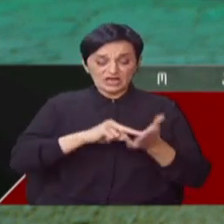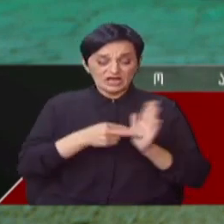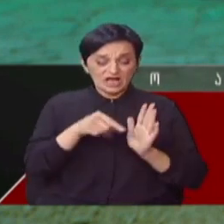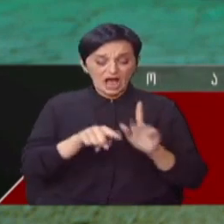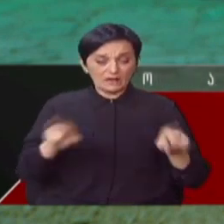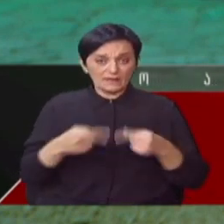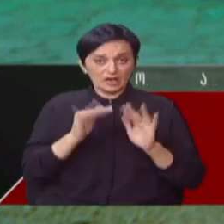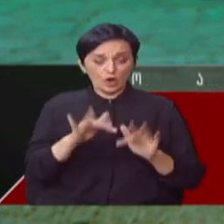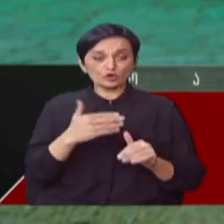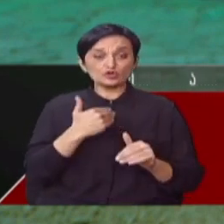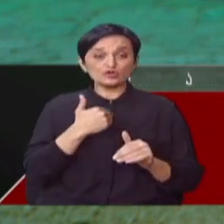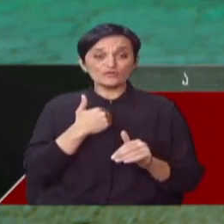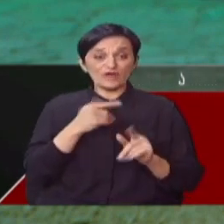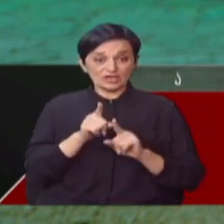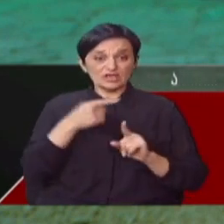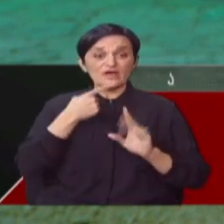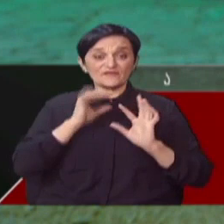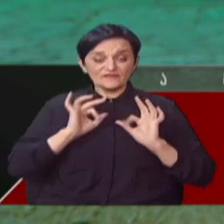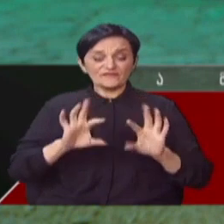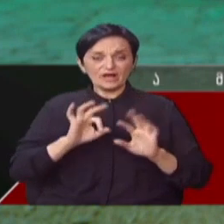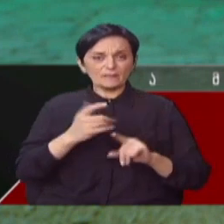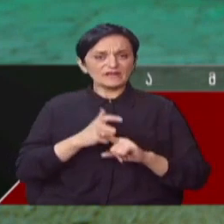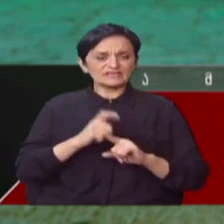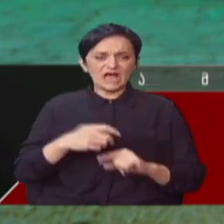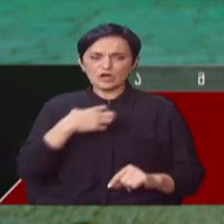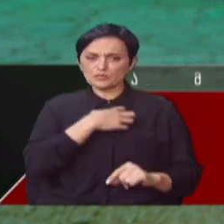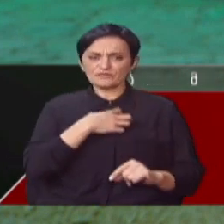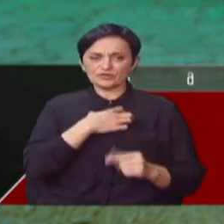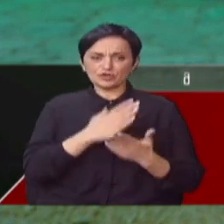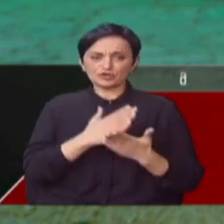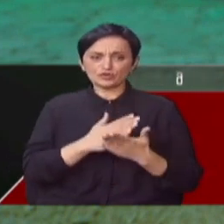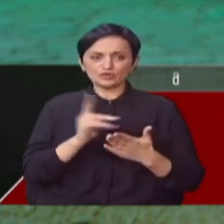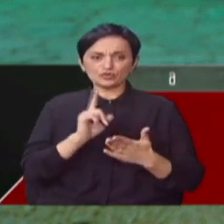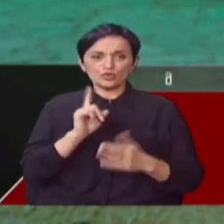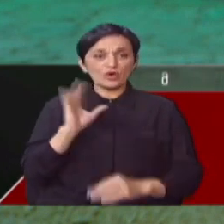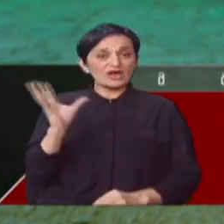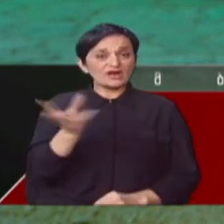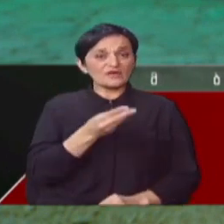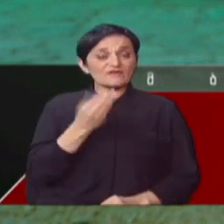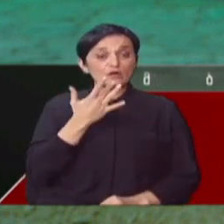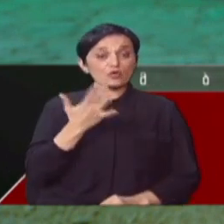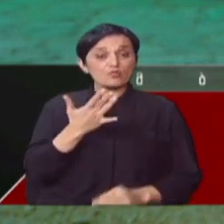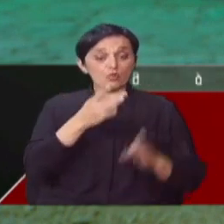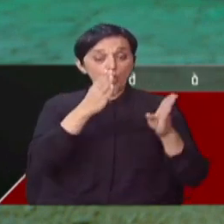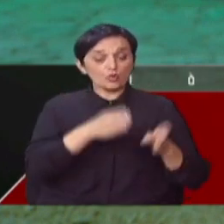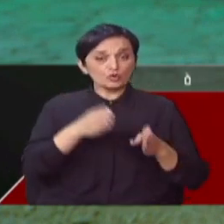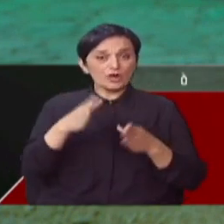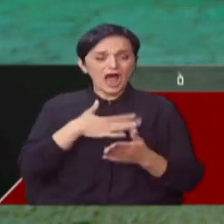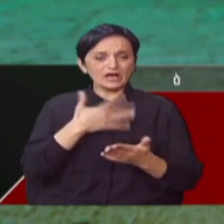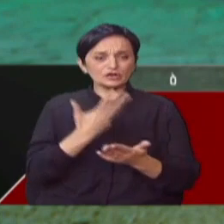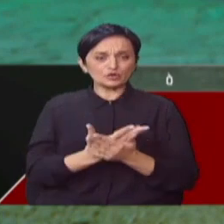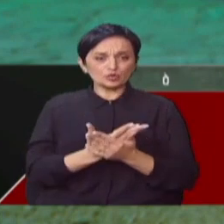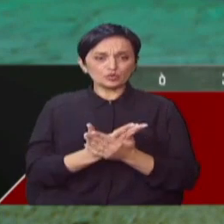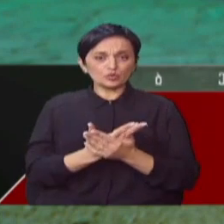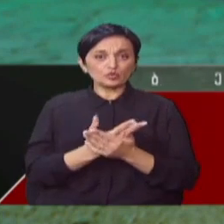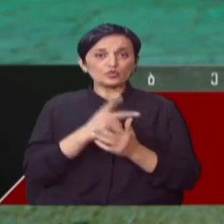და ჩვენ როგორც აქამდე ვაცხადებთ იმას, რომ ძალიან მნიშვნელოვანია, რომ ყველა პოლიტიკური სუბიექტი აქტიურად და რაც